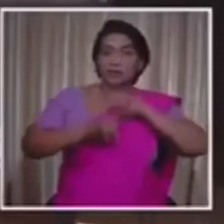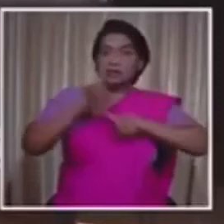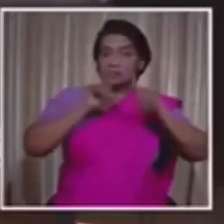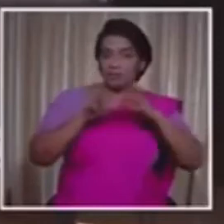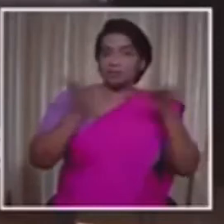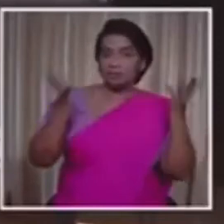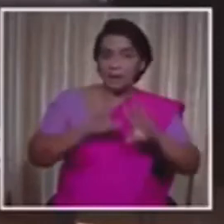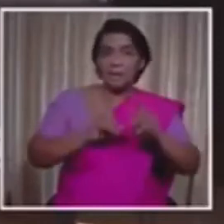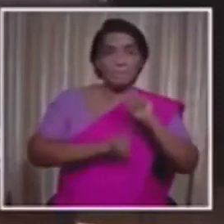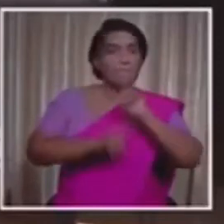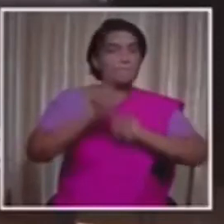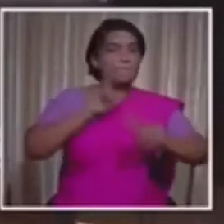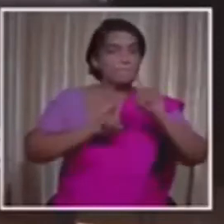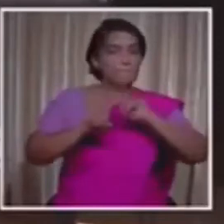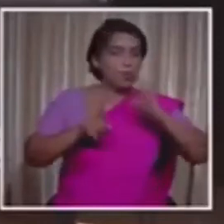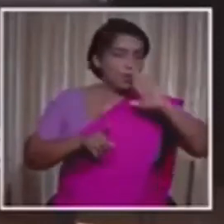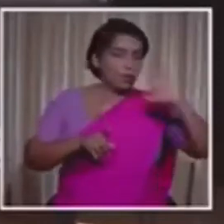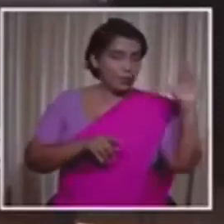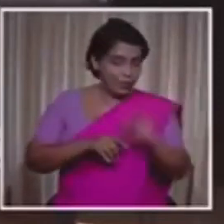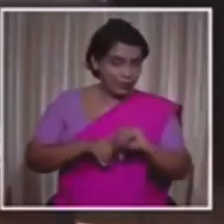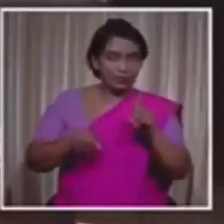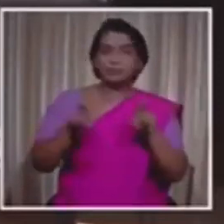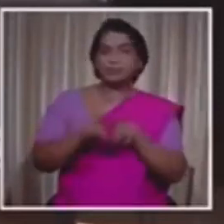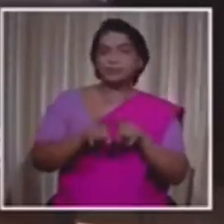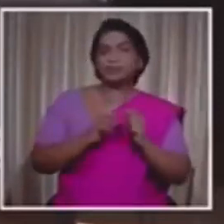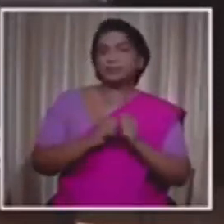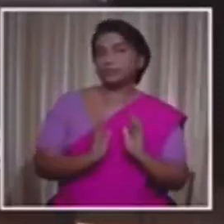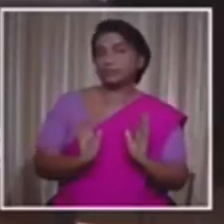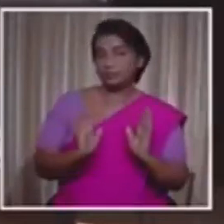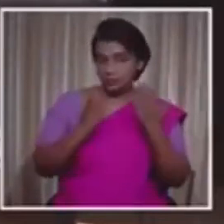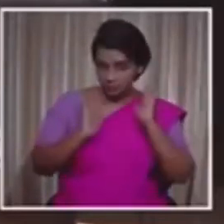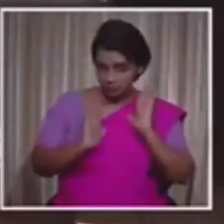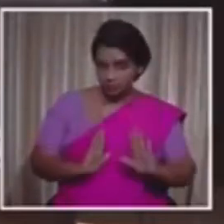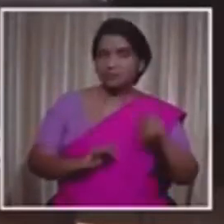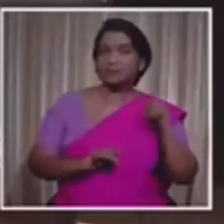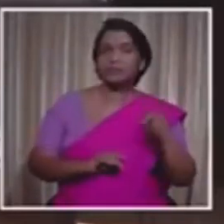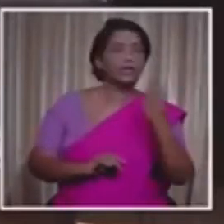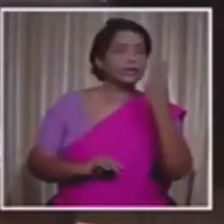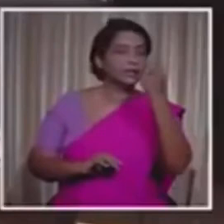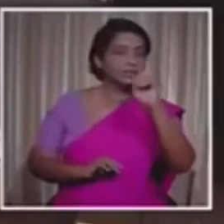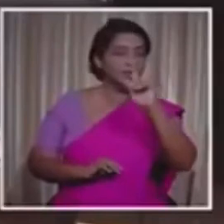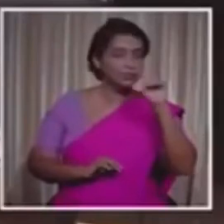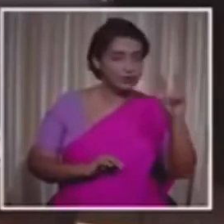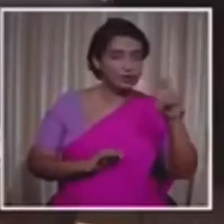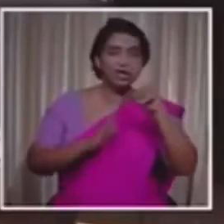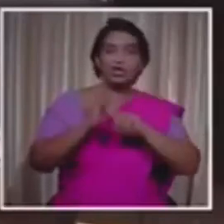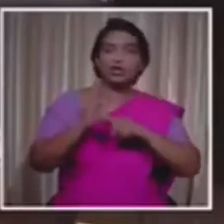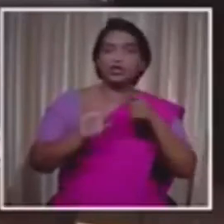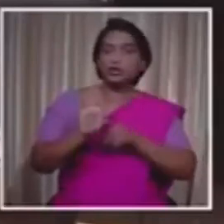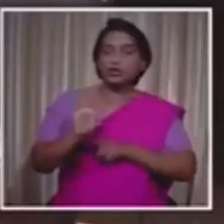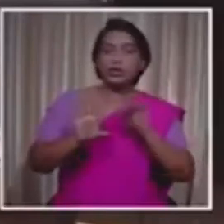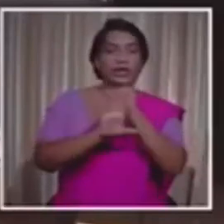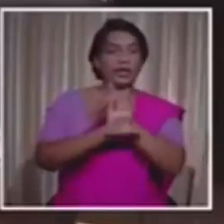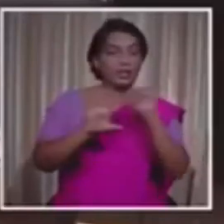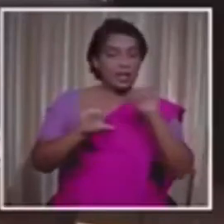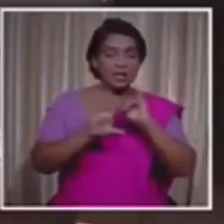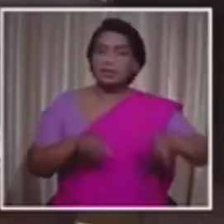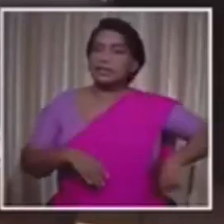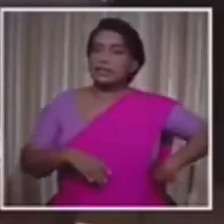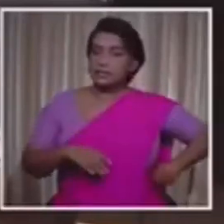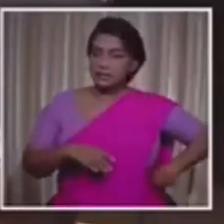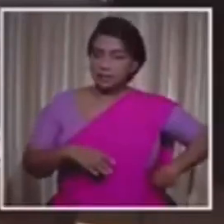संदहा पार्लिमेंतुव केंदवीमक्से क्रियात्मक विय युतु बेविन देदास विसिदेके जूली मासे दासे वेनी